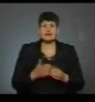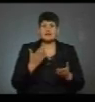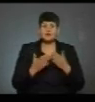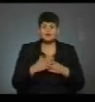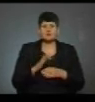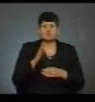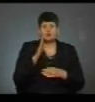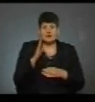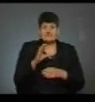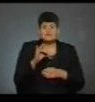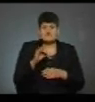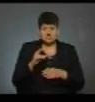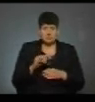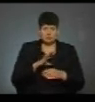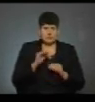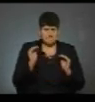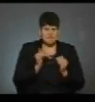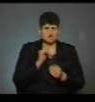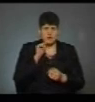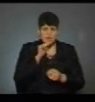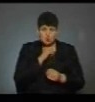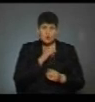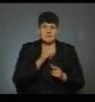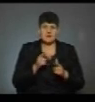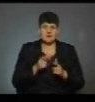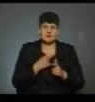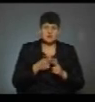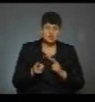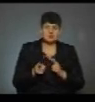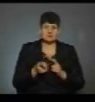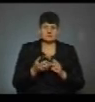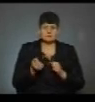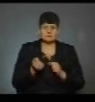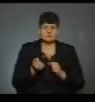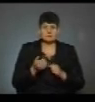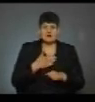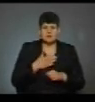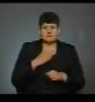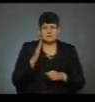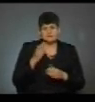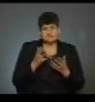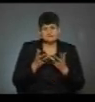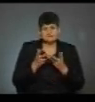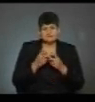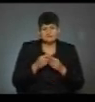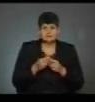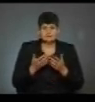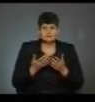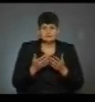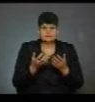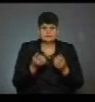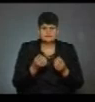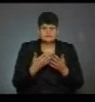спрогнозувати? Це буде в січні вже менша економія, ніж отримали термопіля? За нашими попередніми розрахунками